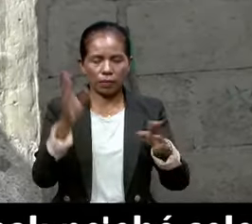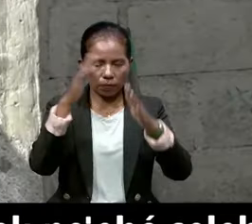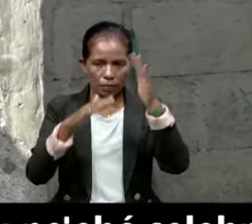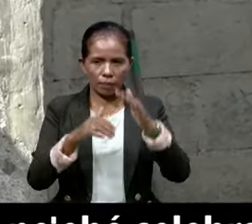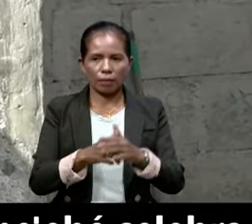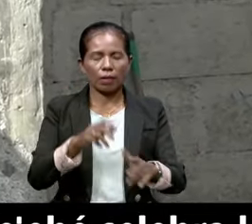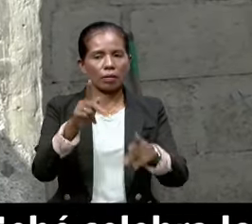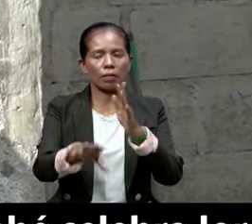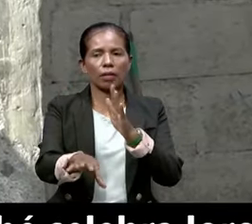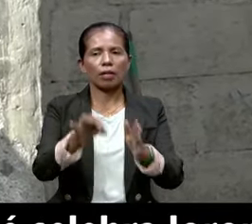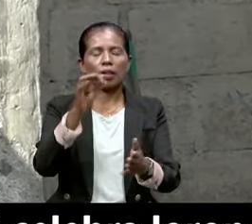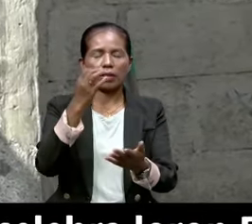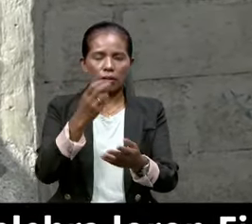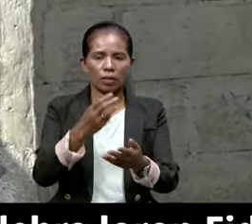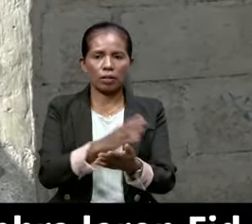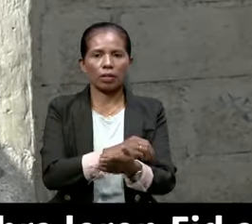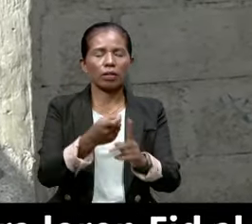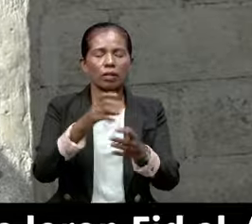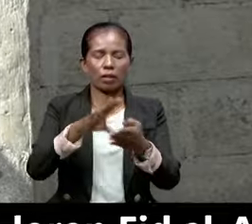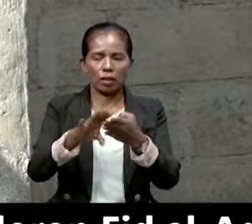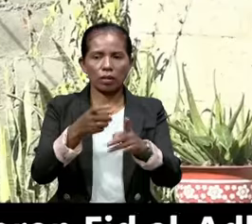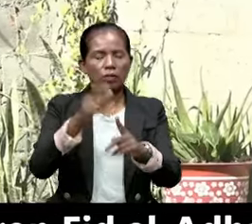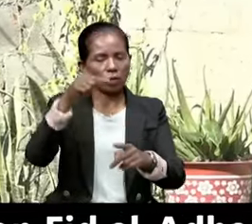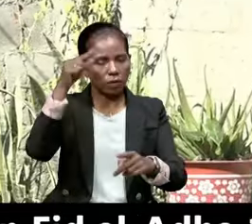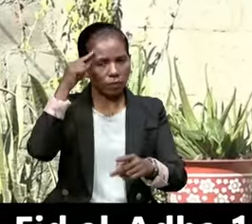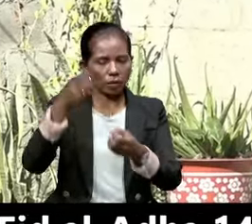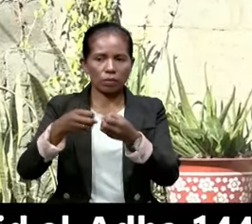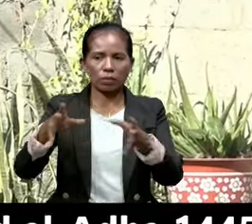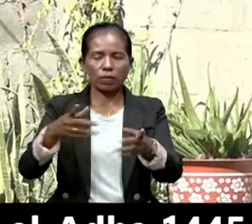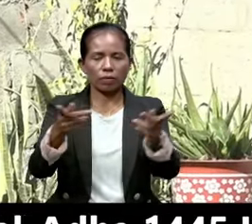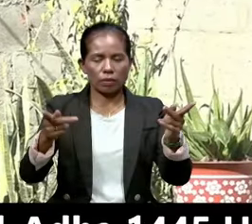Komunidade nebe hetang ona notifikasi husi governo atu hama mukfatin iha are